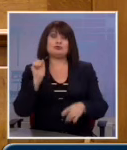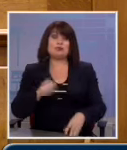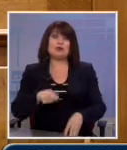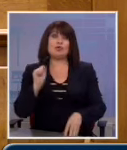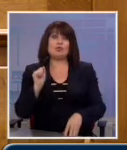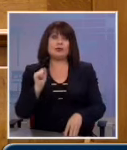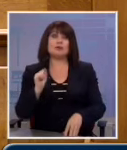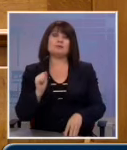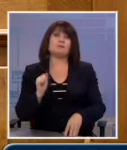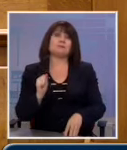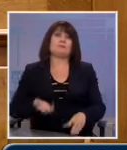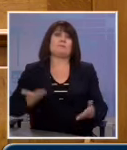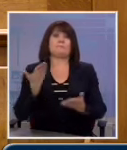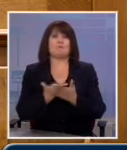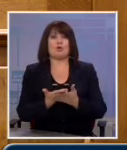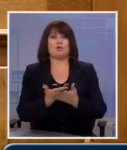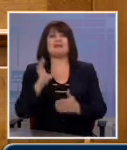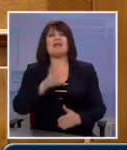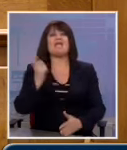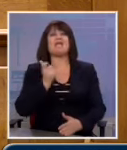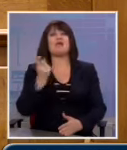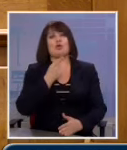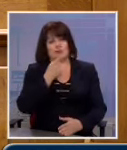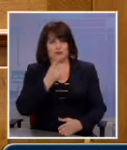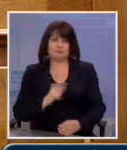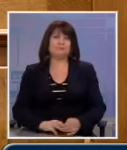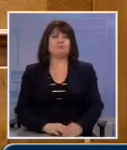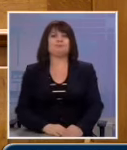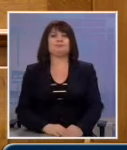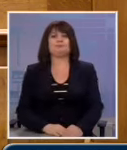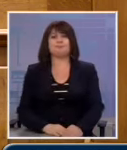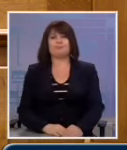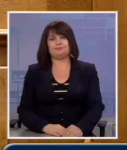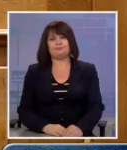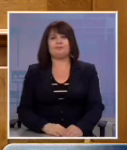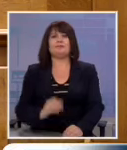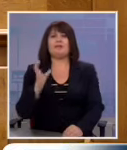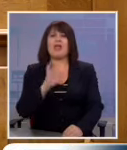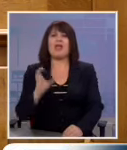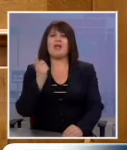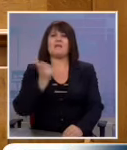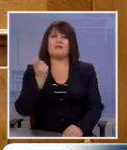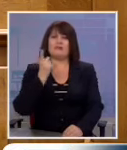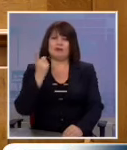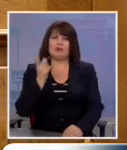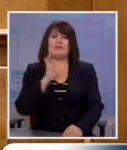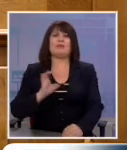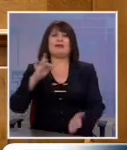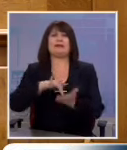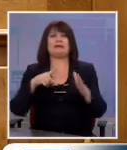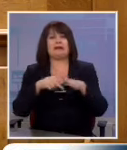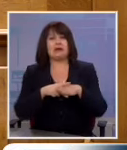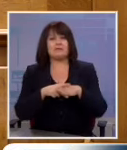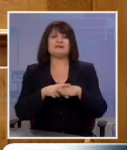όχι με την πρόταση των δανειστών. Με την πρόταση της Ευρωπαϊκής Ένωσης, της Ευρωπαϊκής Κεντρικής